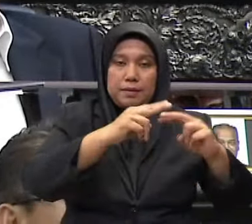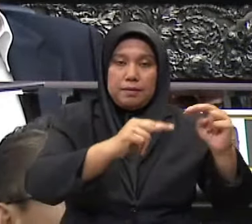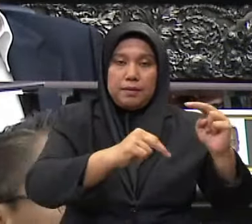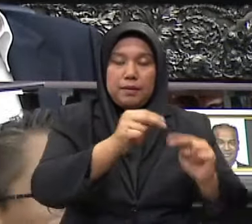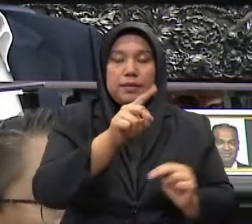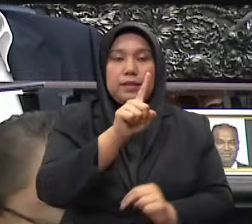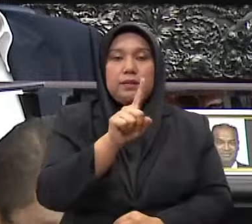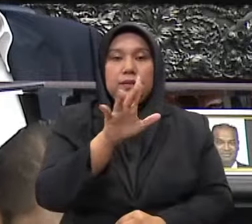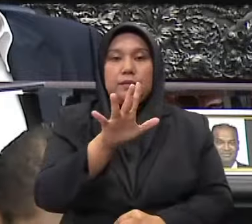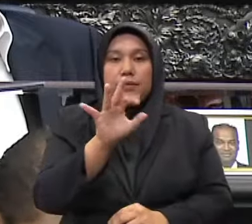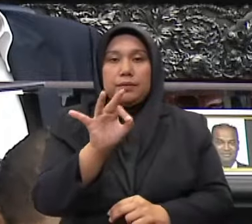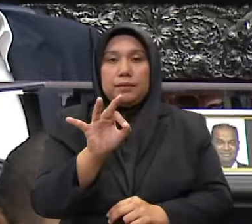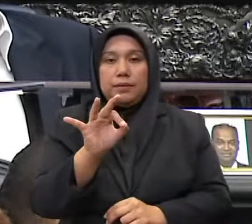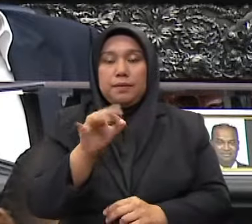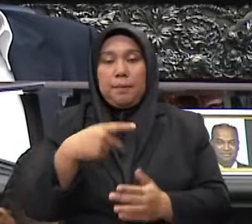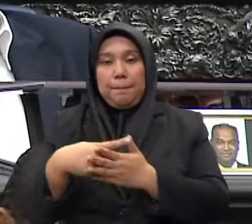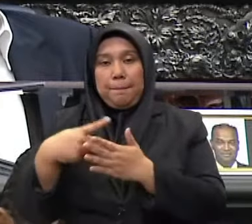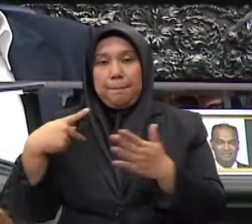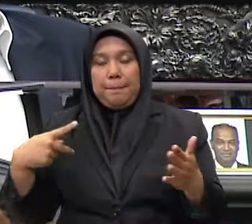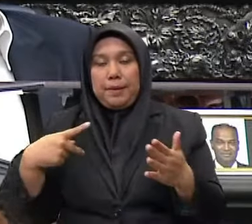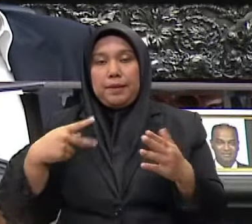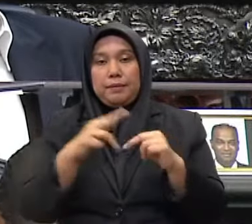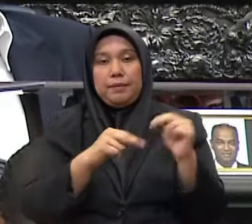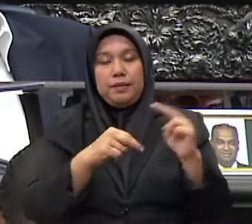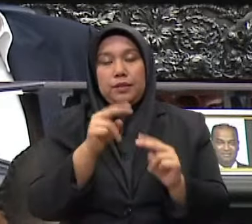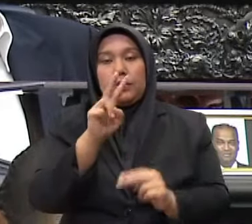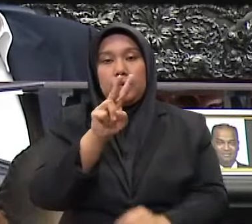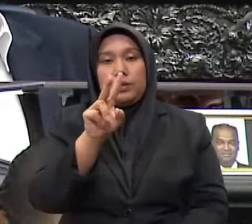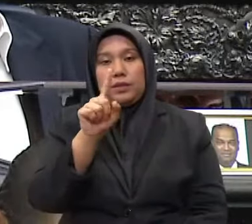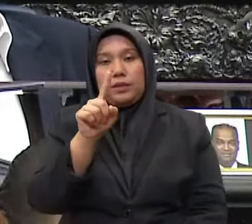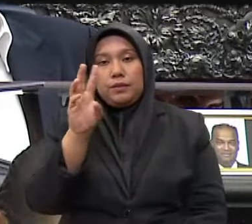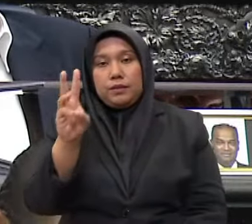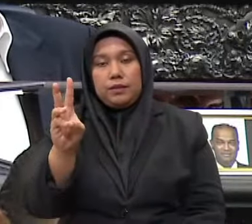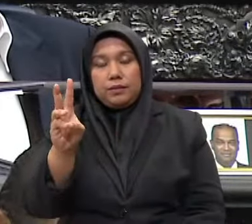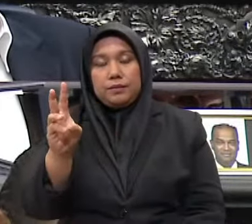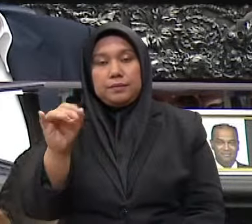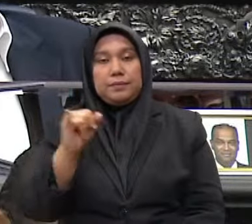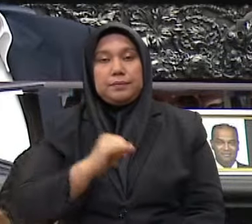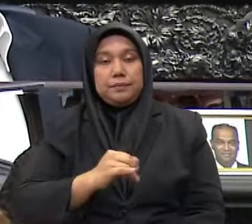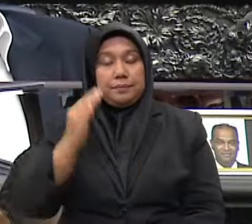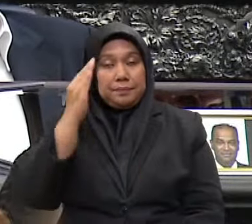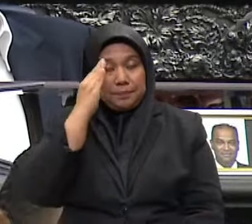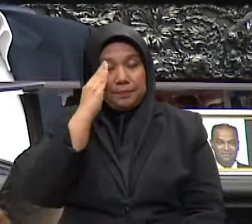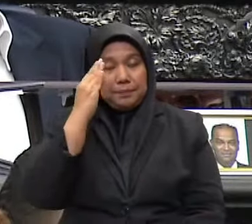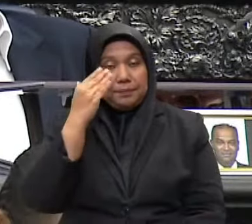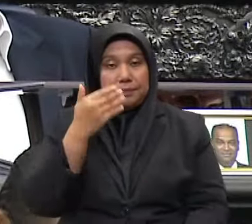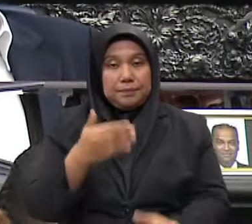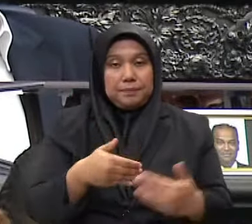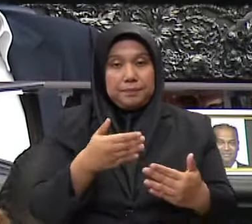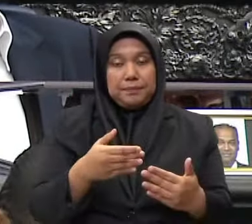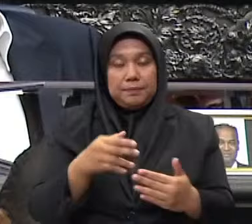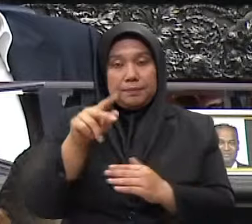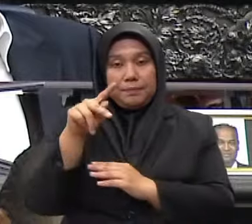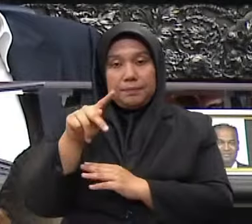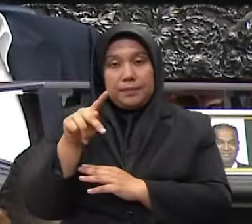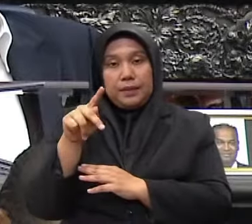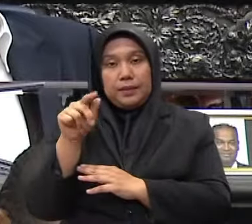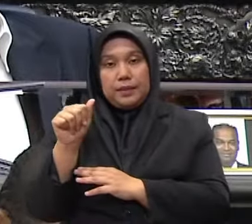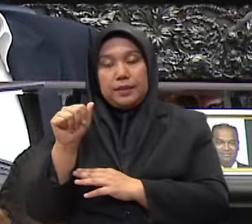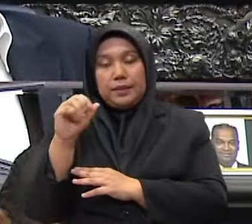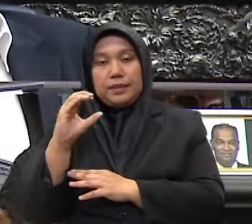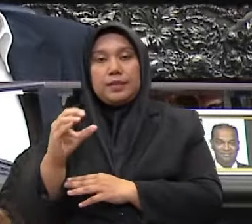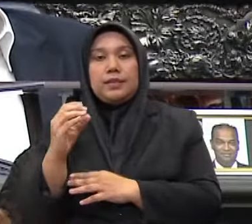159 PR Bina 216 saya mengambil maklum berkenaan dengan proseding pac yang telah